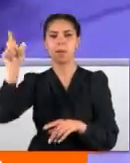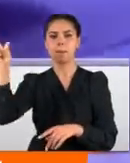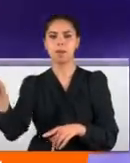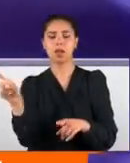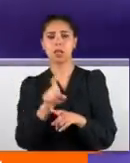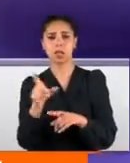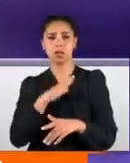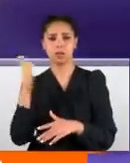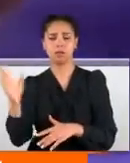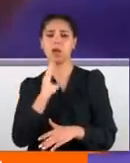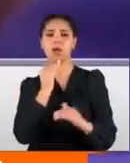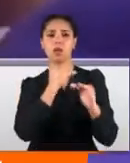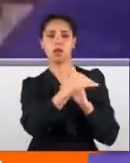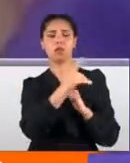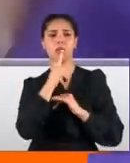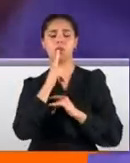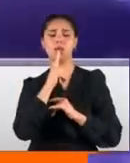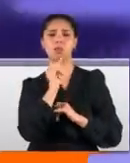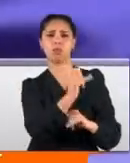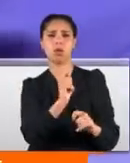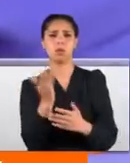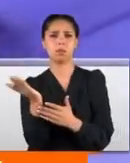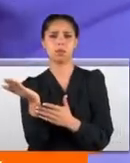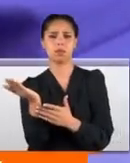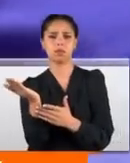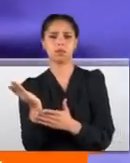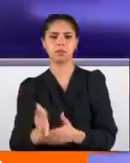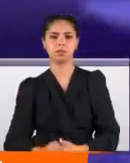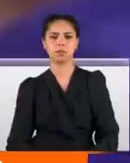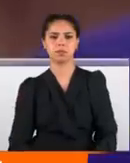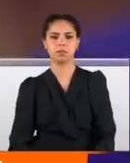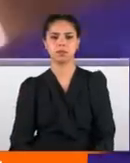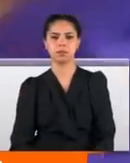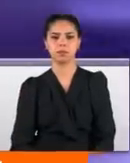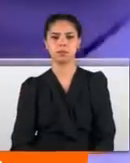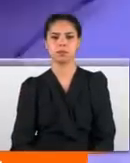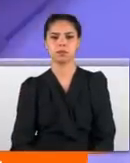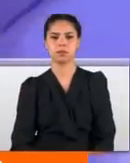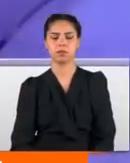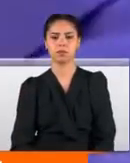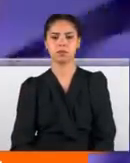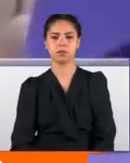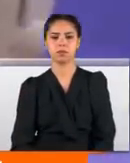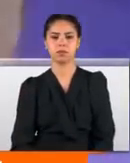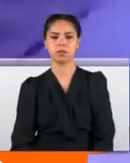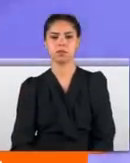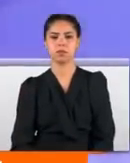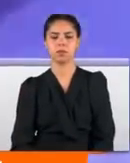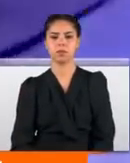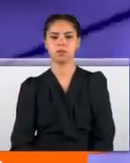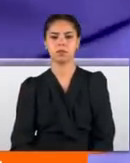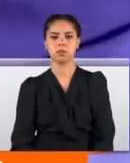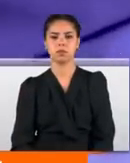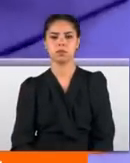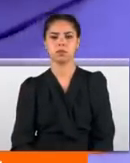gergin tavrıyla gençleri adeta azarladı. Kaptagon'la ilgili mevzuya girin, Google'a girin sevgili